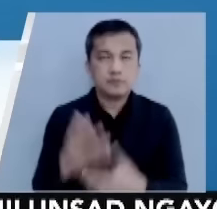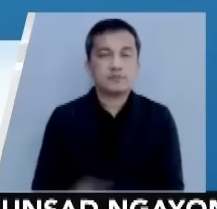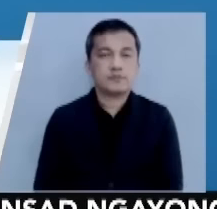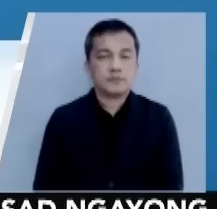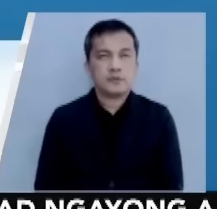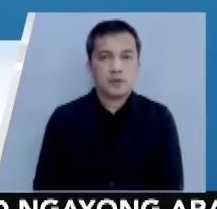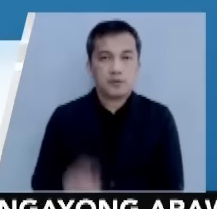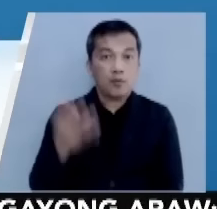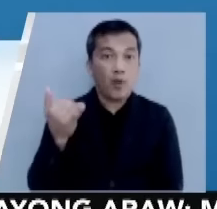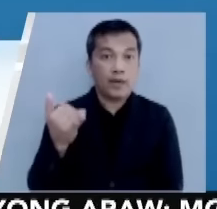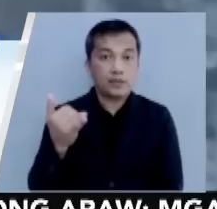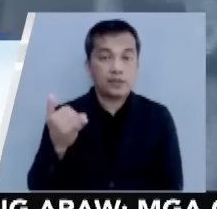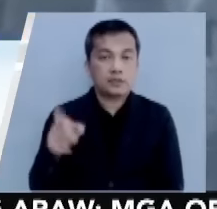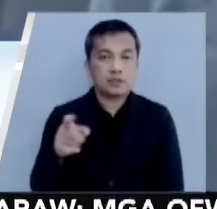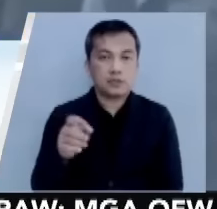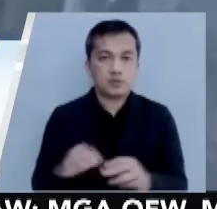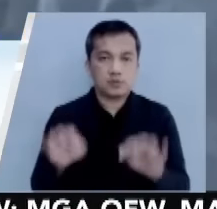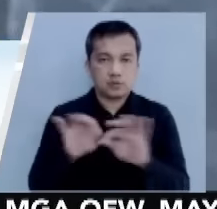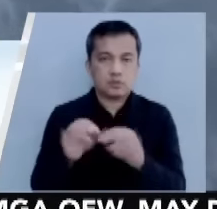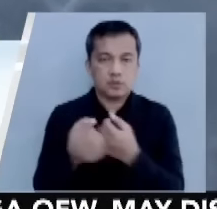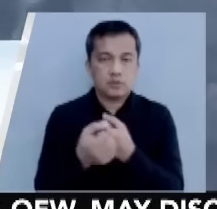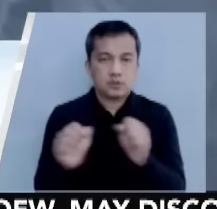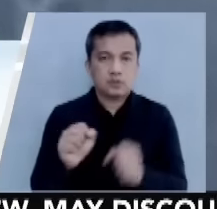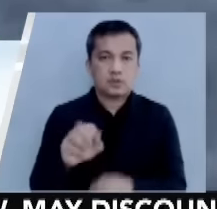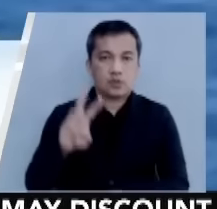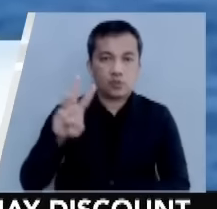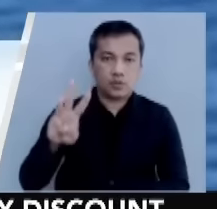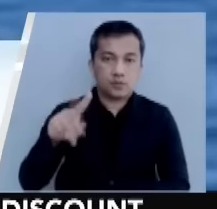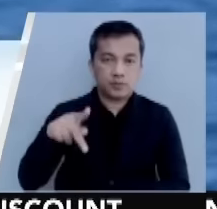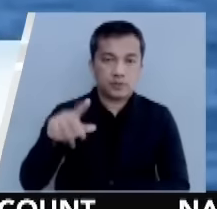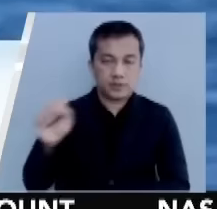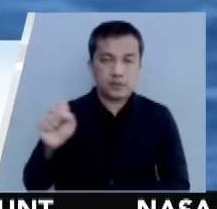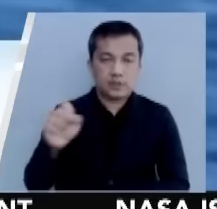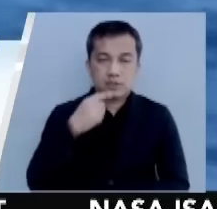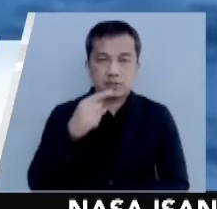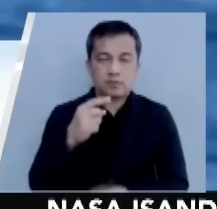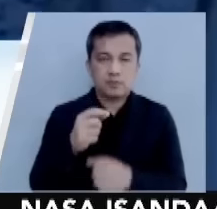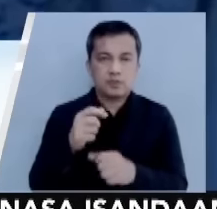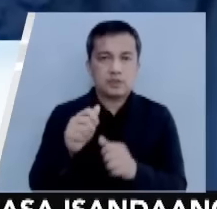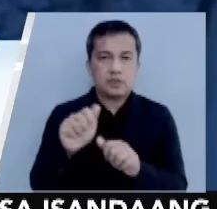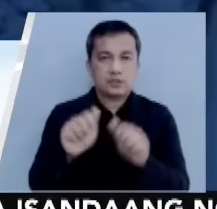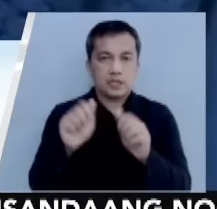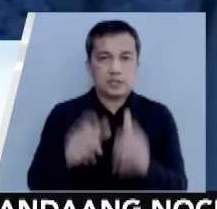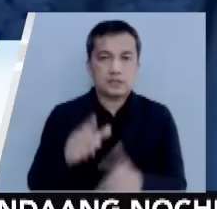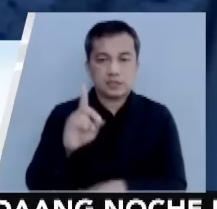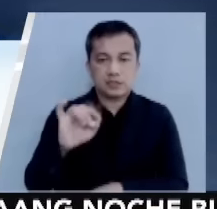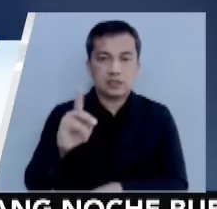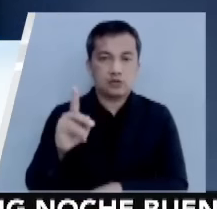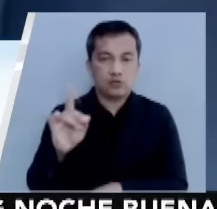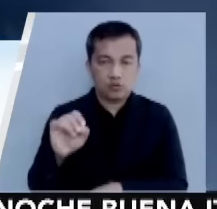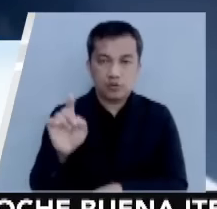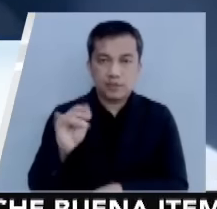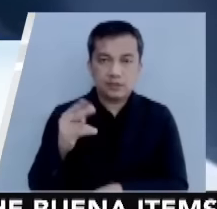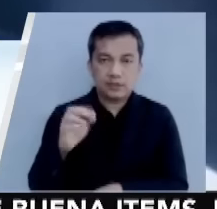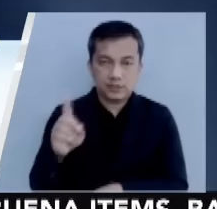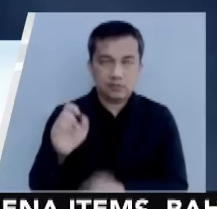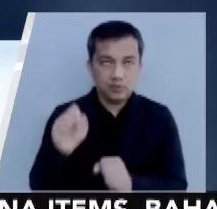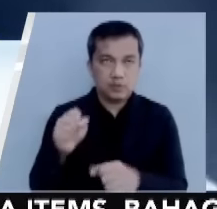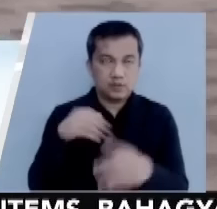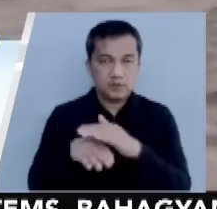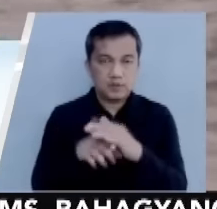sa seguridad sa West Philippine Sea ayon sa security analyst na si Dindo Manhit. Maari kasing magka-access ng real-time information